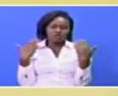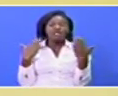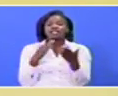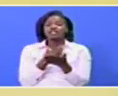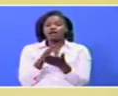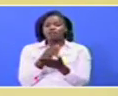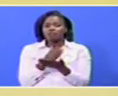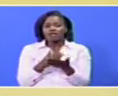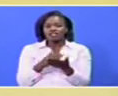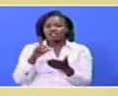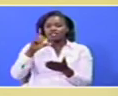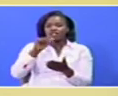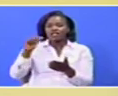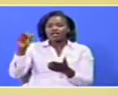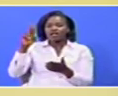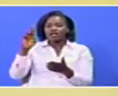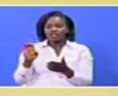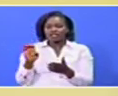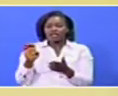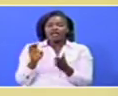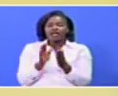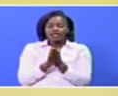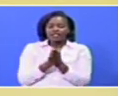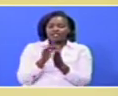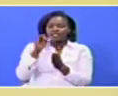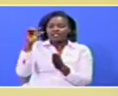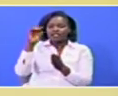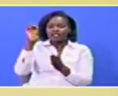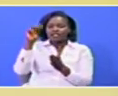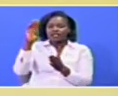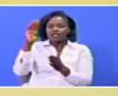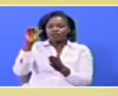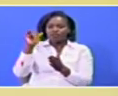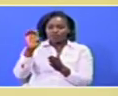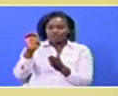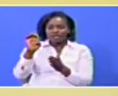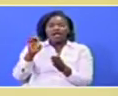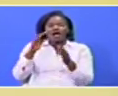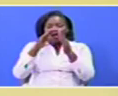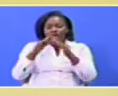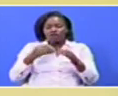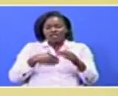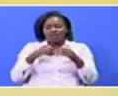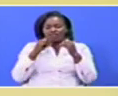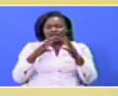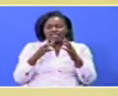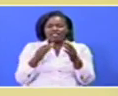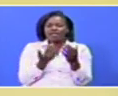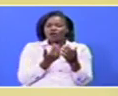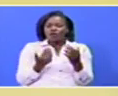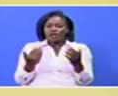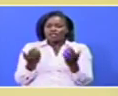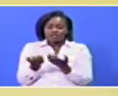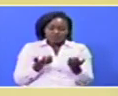sehemu ya Laare kaskazini mwa gatuzi dogo la Igembe, baadhi wameachwa bila makazi, huku mali zao pamoja na